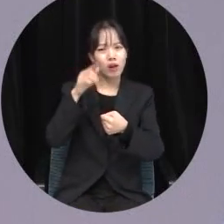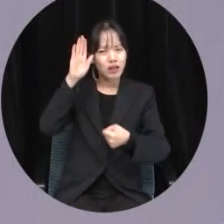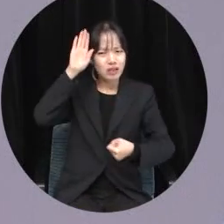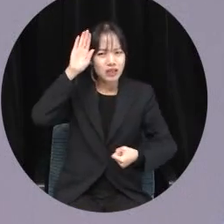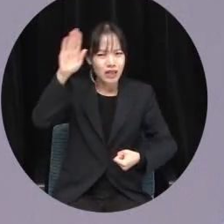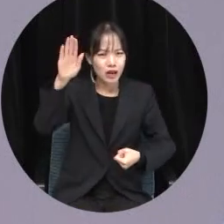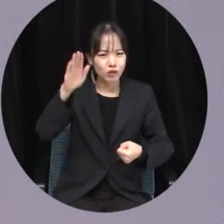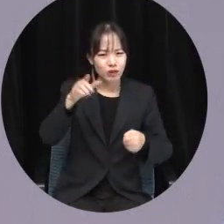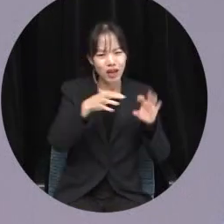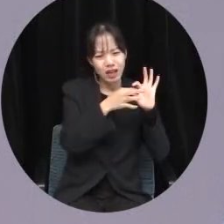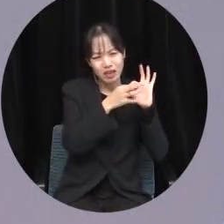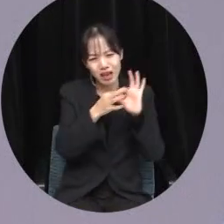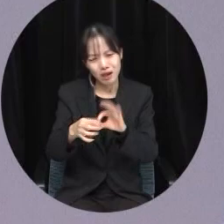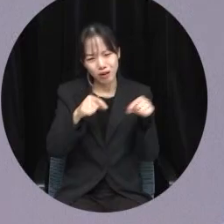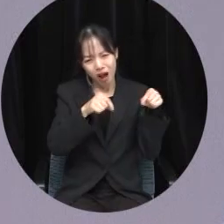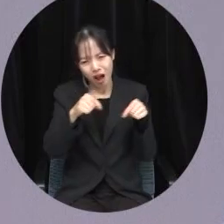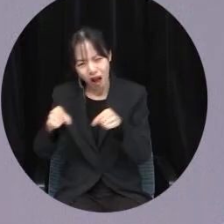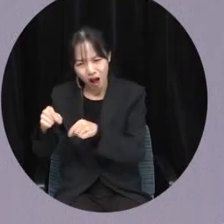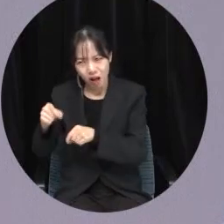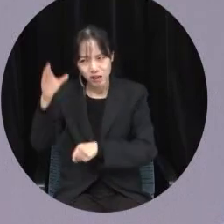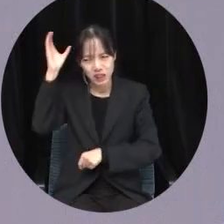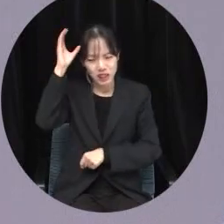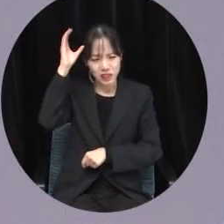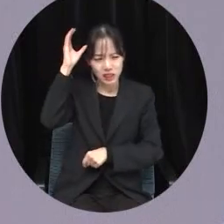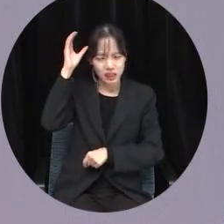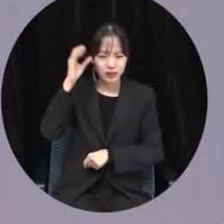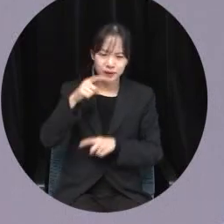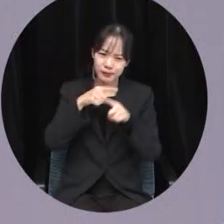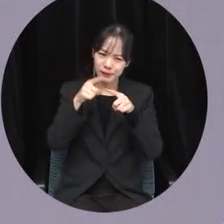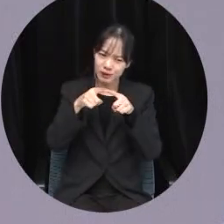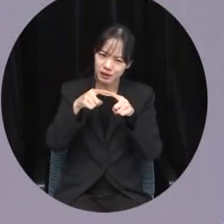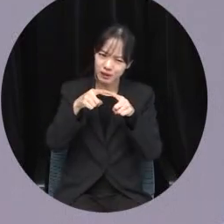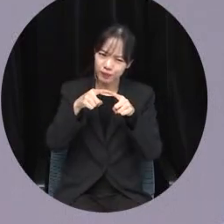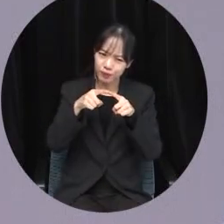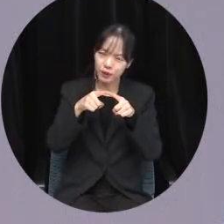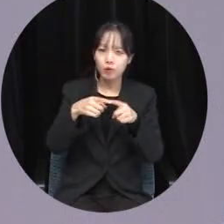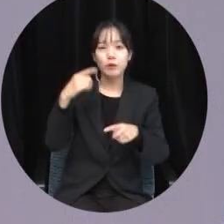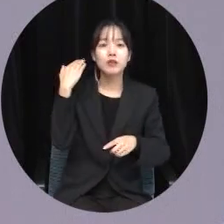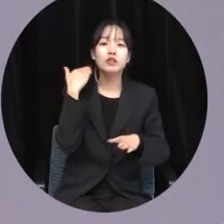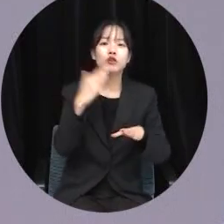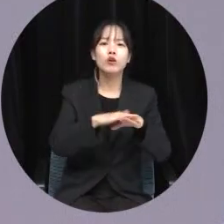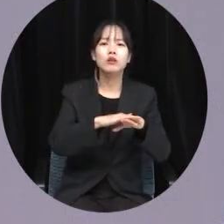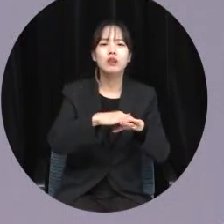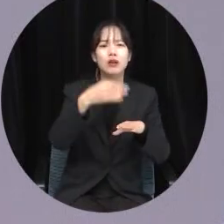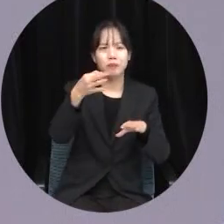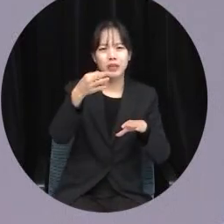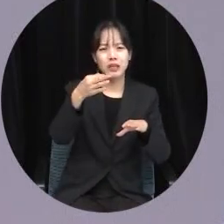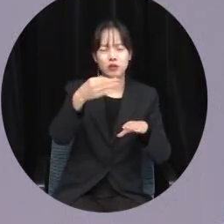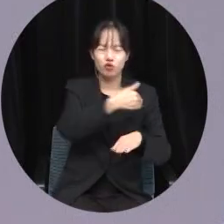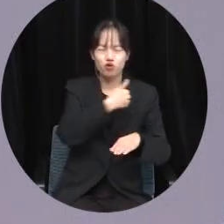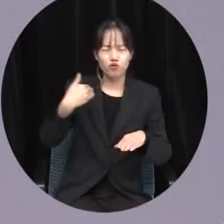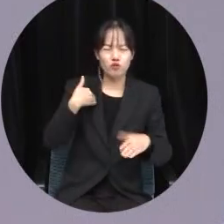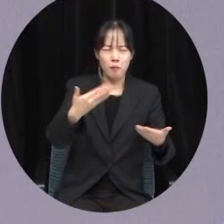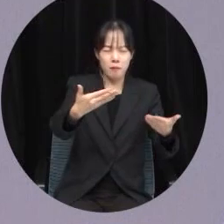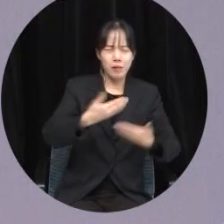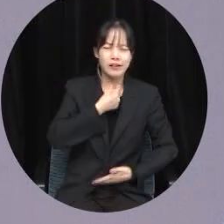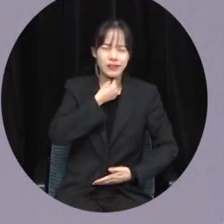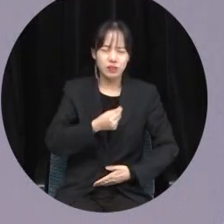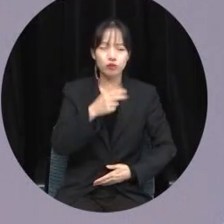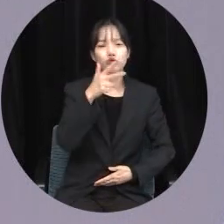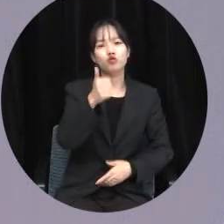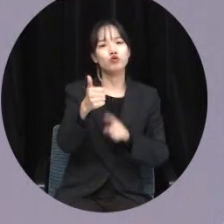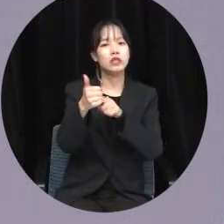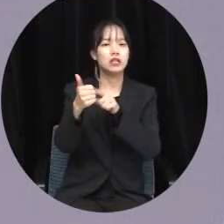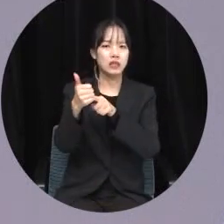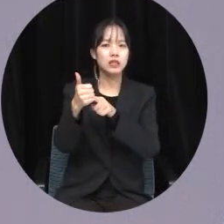없었습니다. 그러다 보니까 거의 전세가가 매매가에 육박하는 그런 수준에 이르렀던 겁니다. 그리고